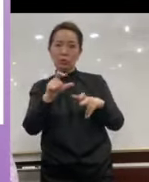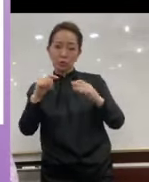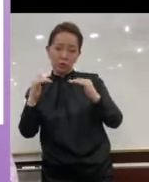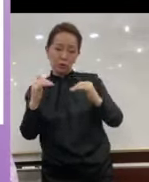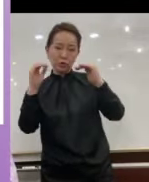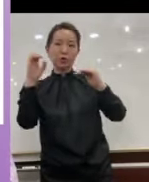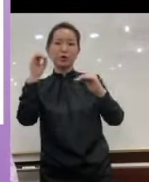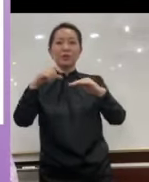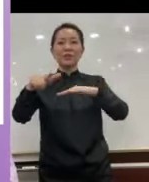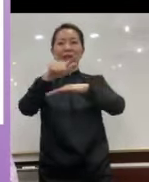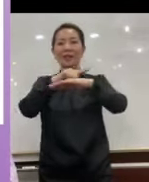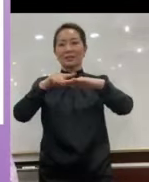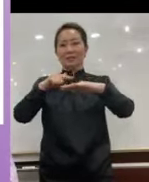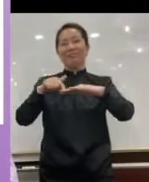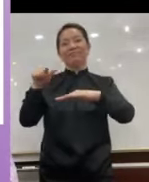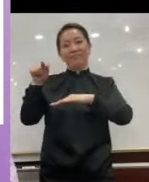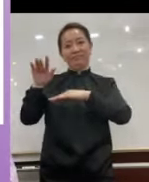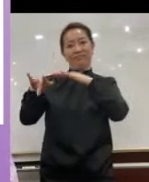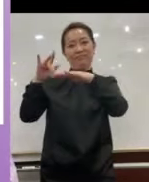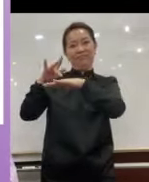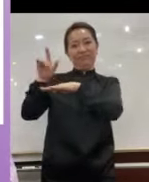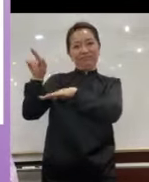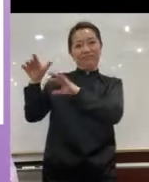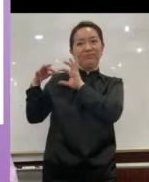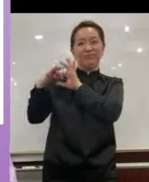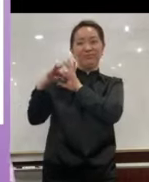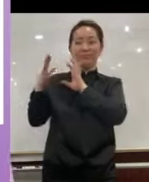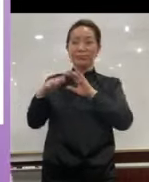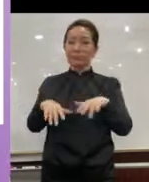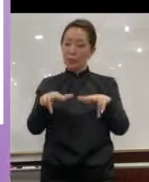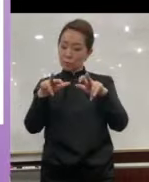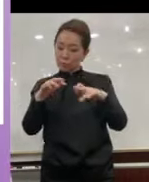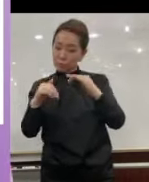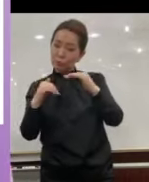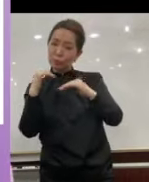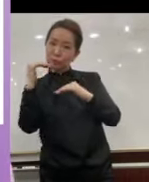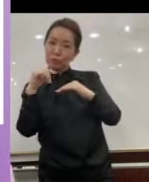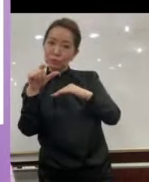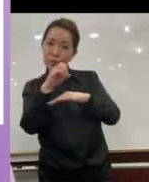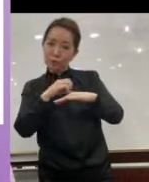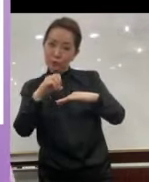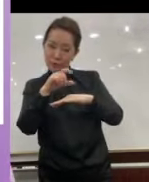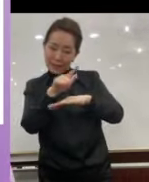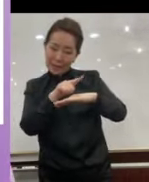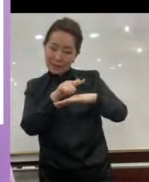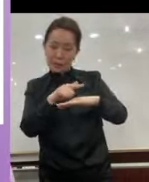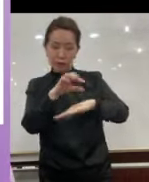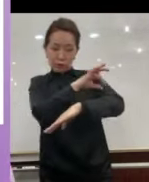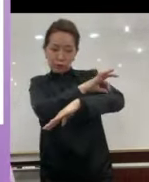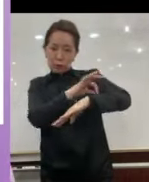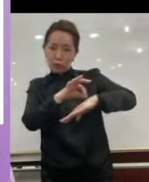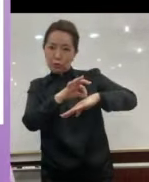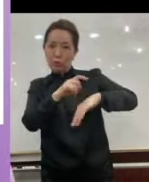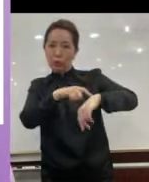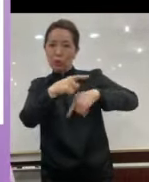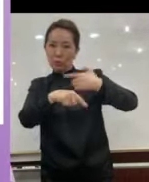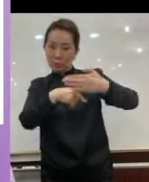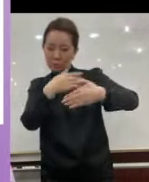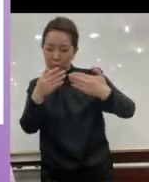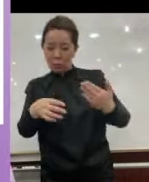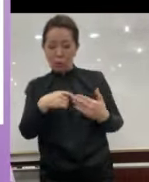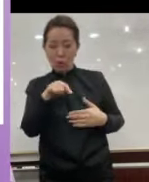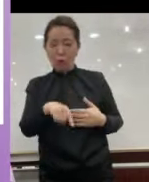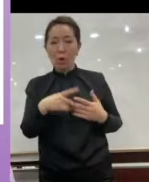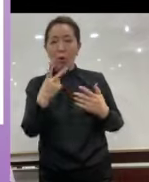хөгжлийн ерөнхий газар байгаа. Хөгжлийн бэхжилтэд хүний хөгжлийн ерөнхий газар маань манай төслийг хэрэгжиж байх хугацаанд буюу 2018